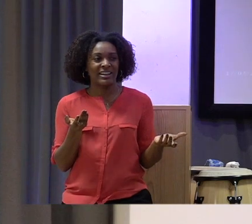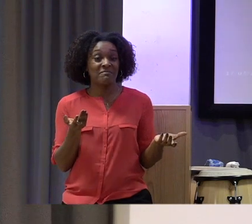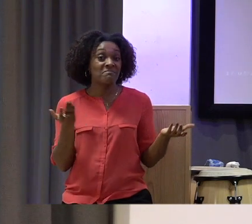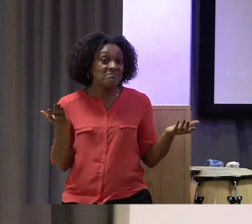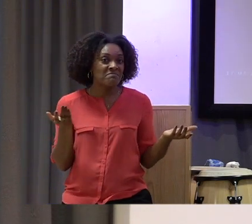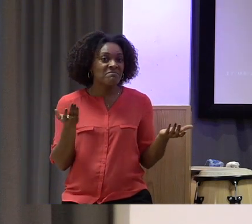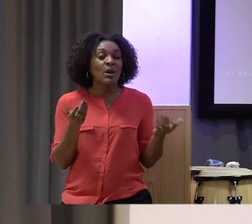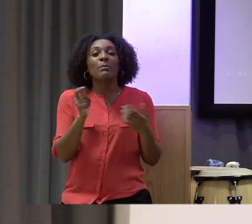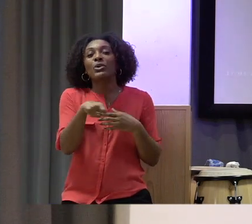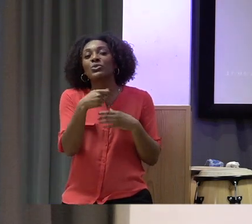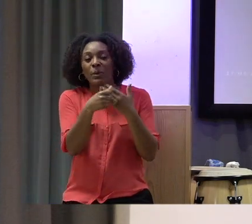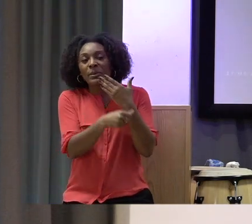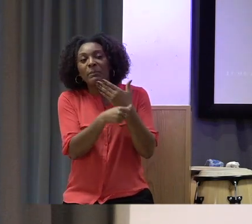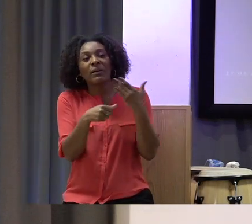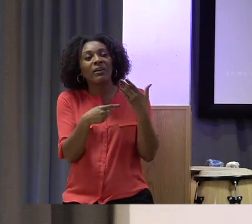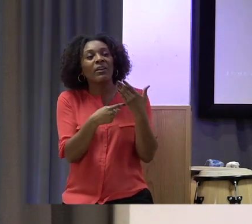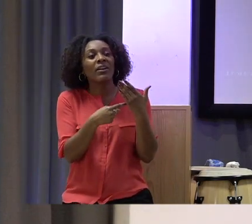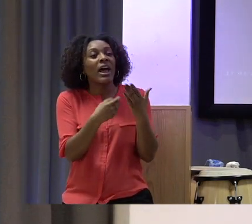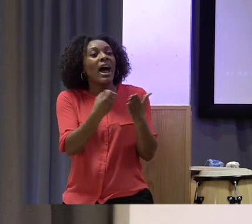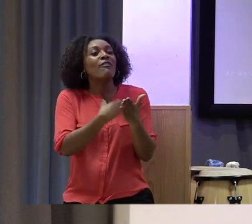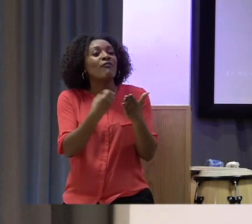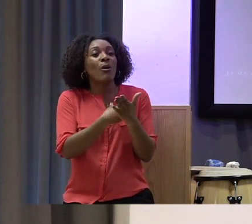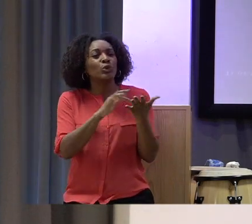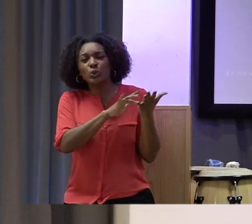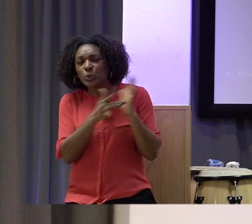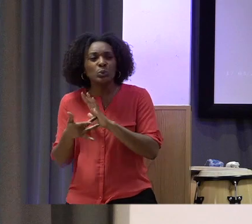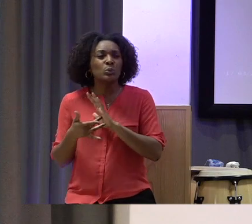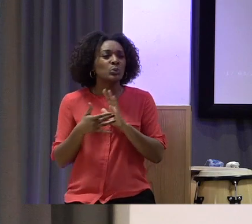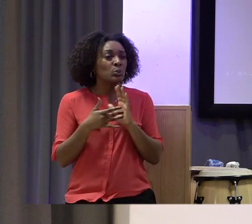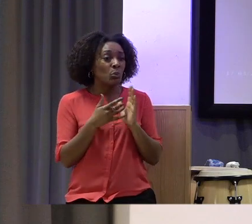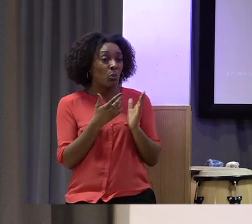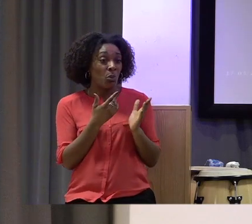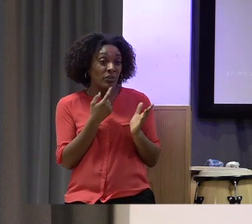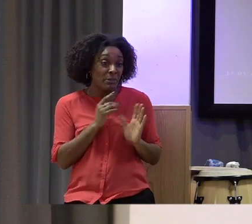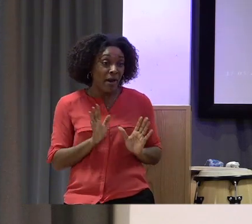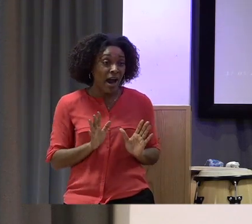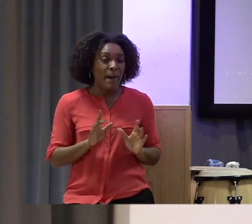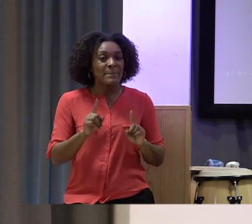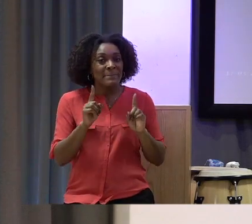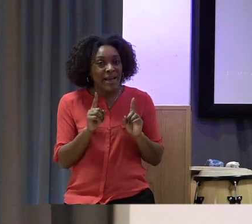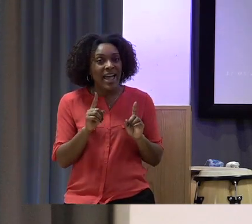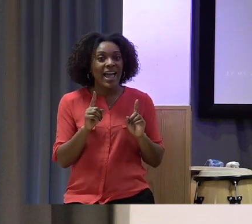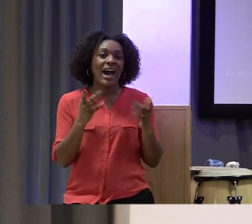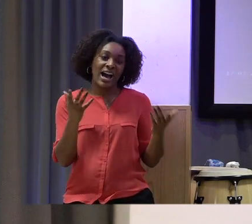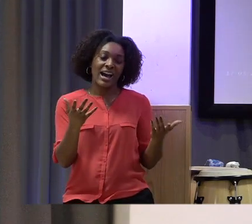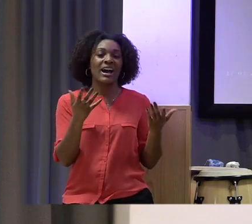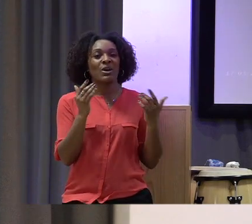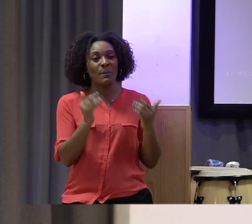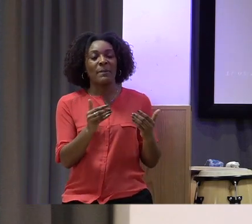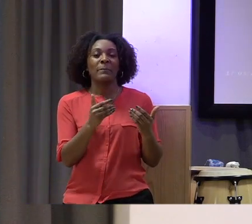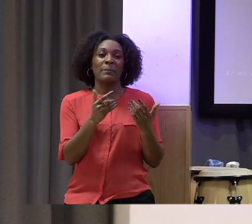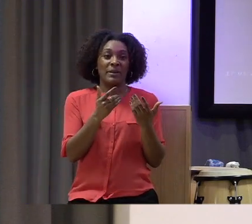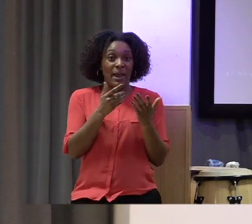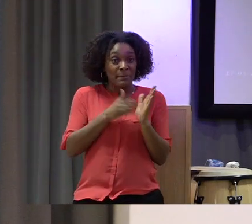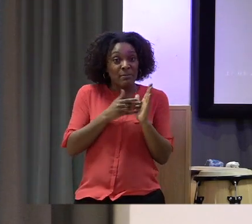Bon, bien sûr, la Bible ne dit pas dans ce texte, mais c'est pour cela que nous avons la parole de Dieu.